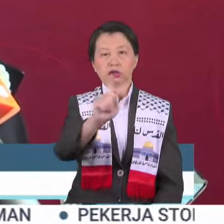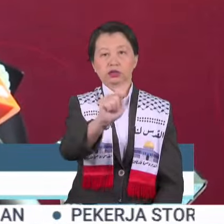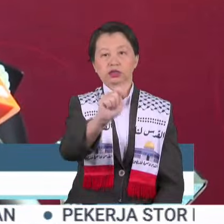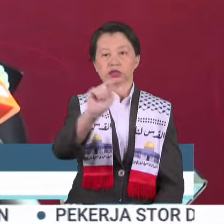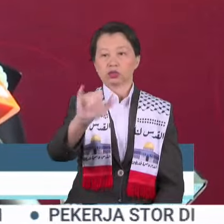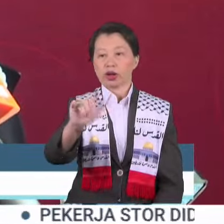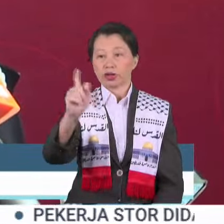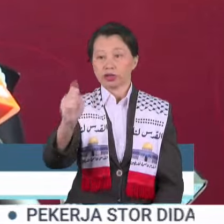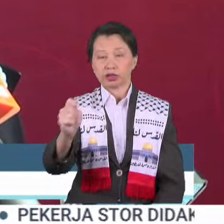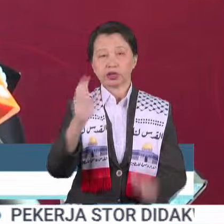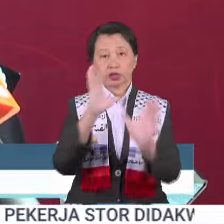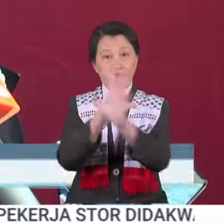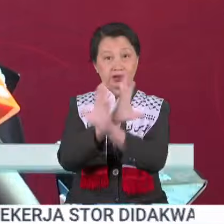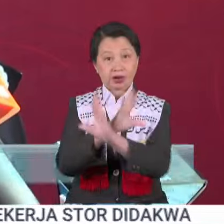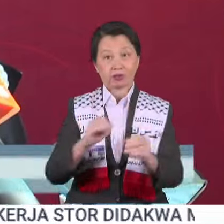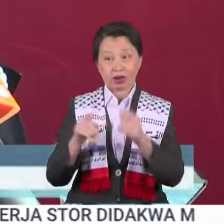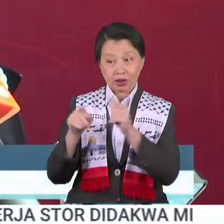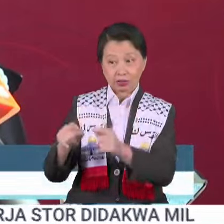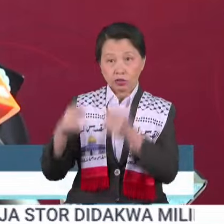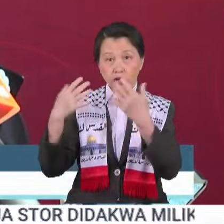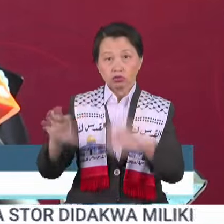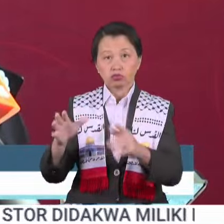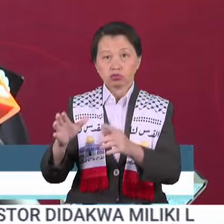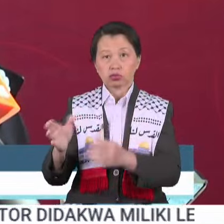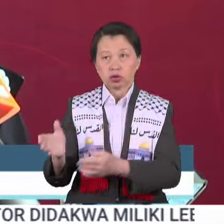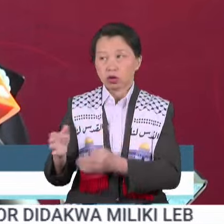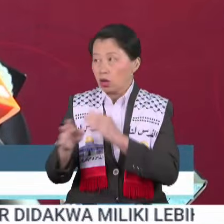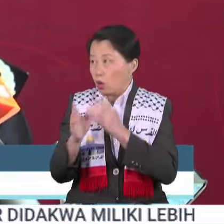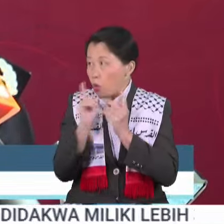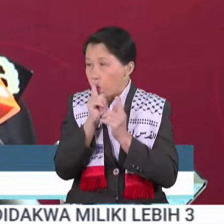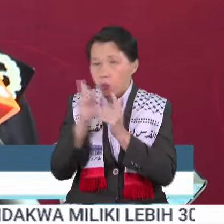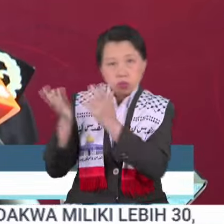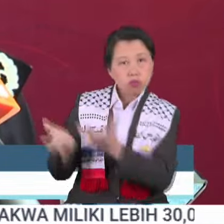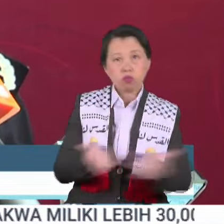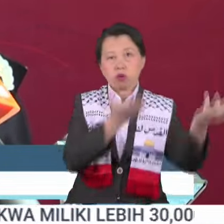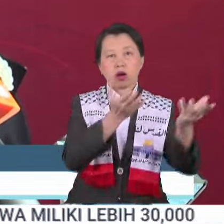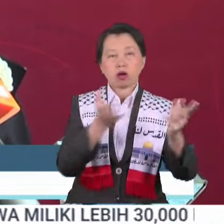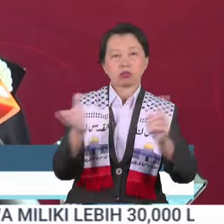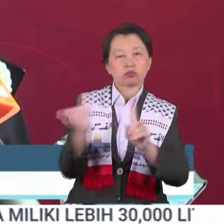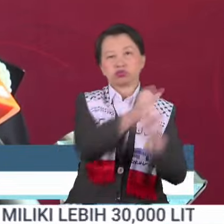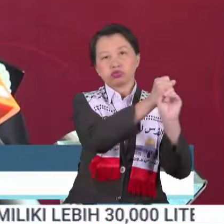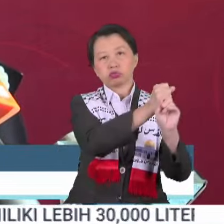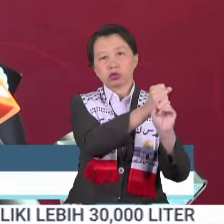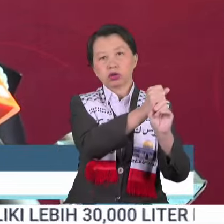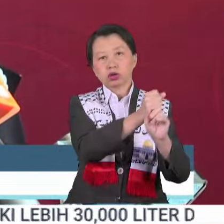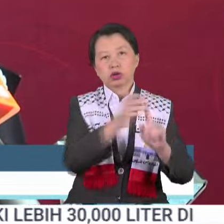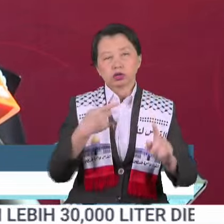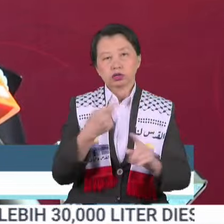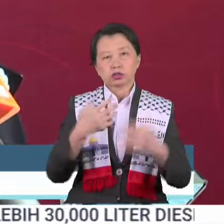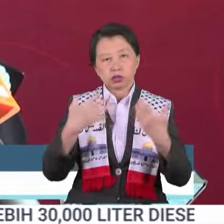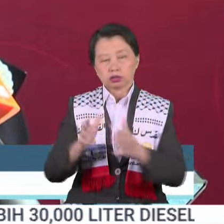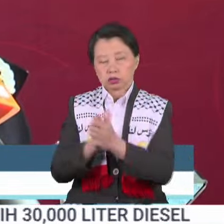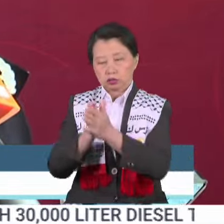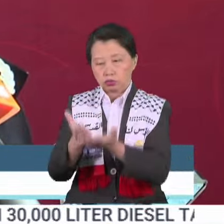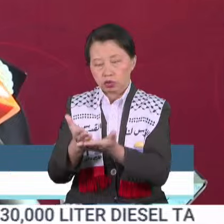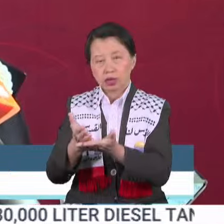DYA, bekas DYA Sarawak ini telah pun dilarikan dan kita ada buka kertas kesiasatan